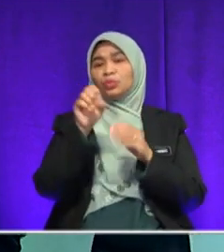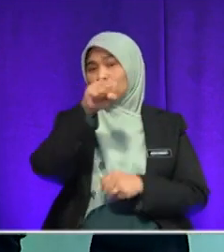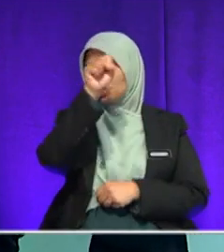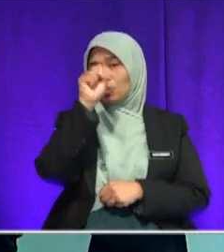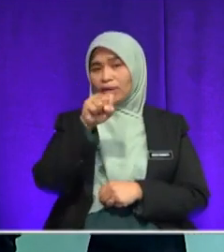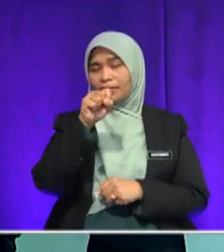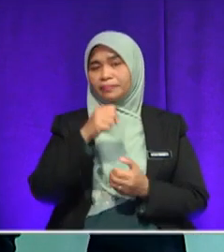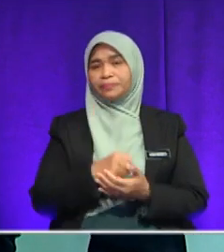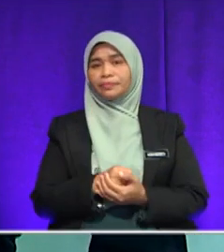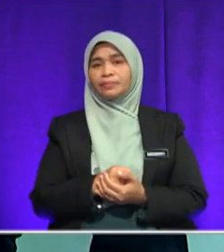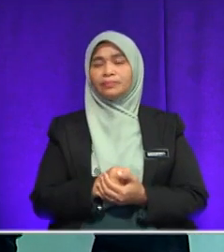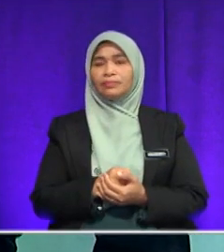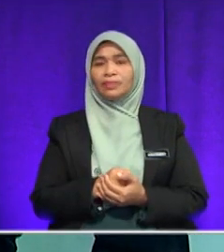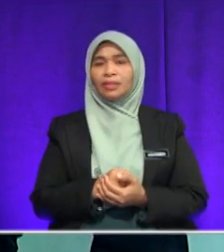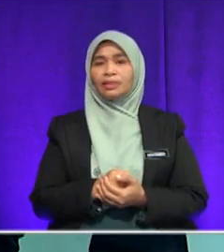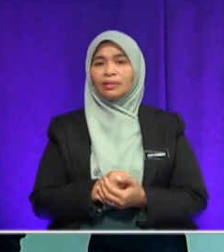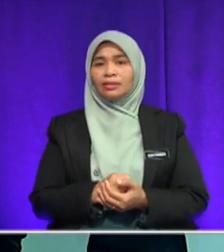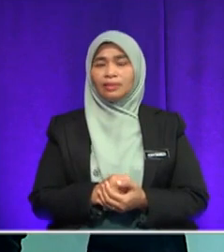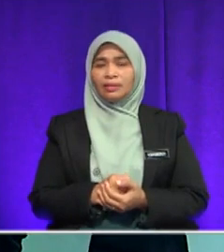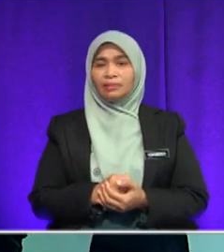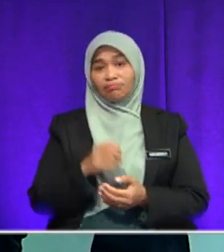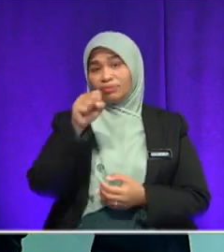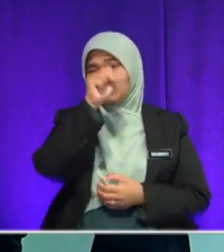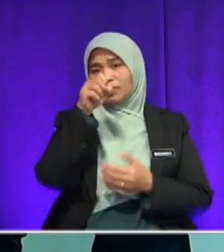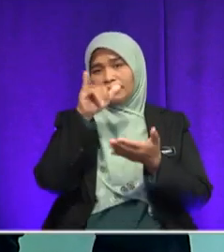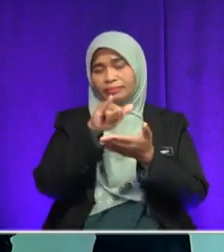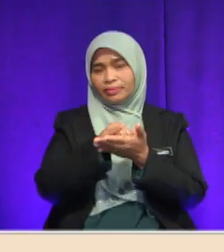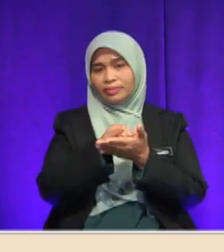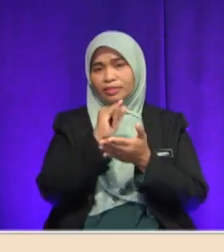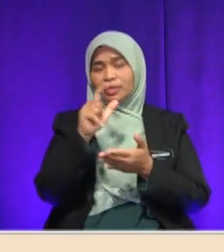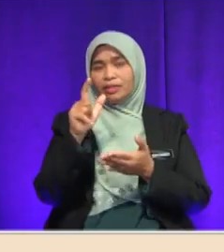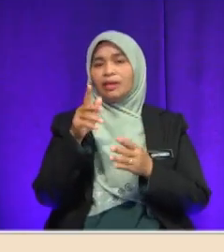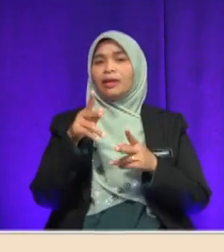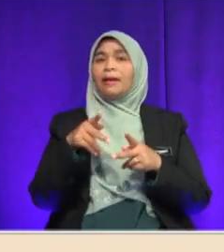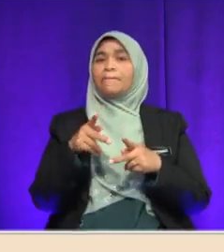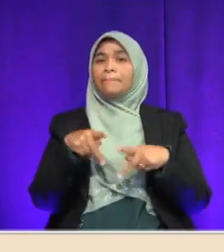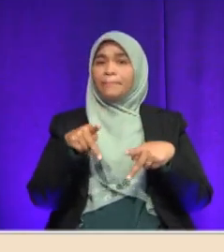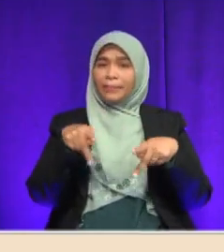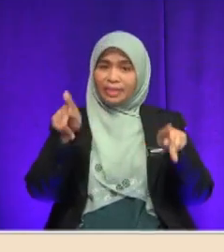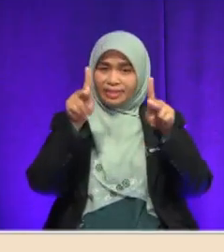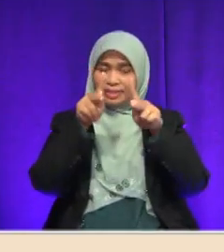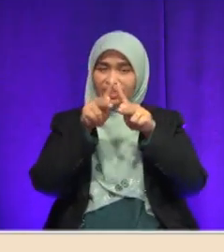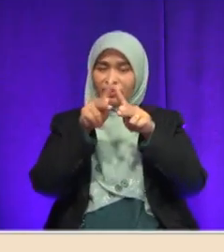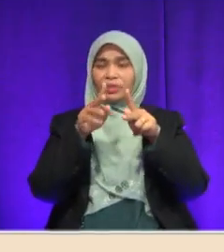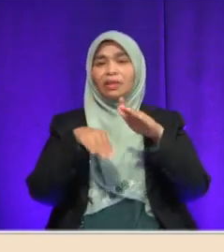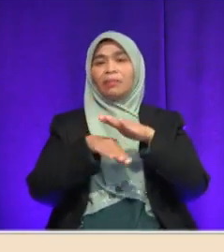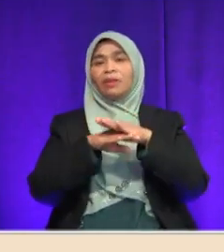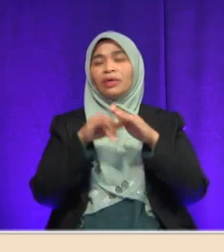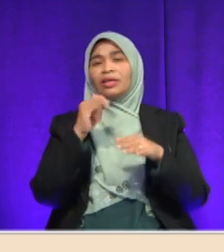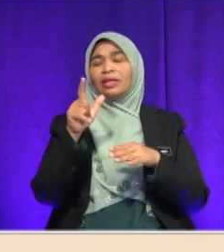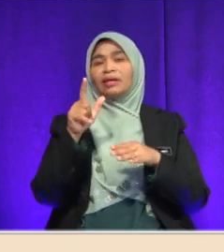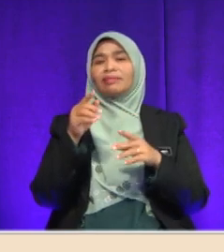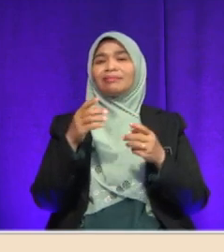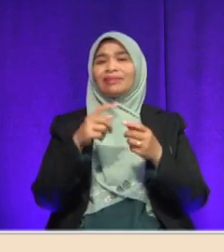ekonomi. Okey. So soalan tersebut adalah peristiwa di bawah berkaitan dengan pasaran ayam